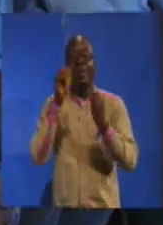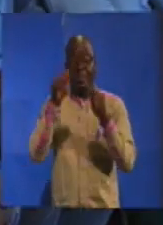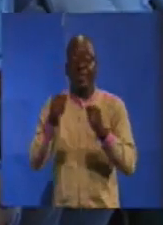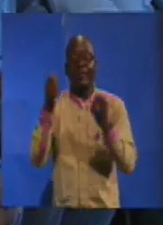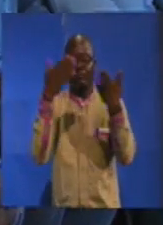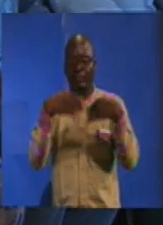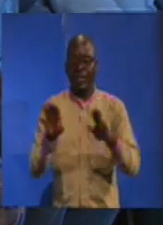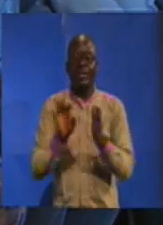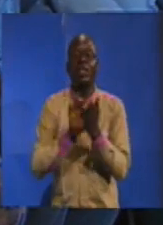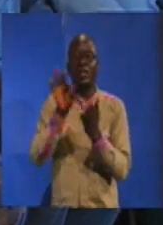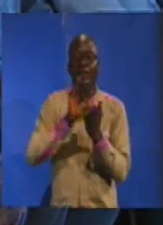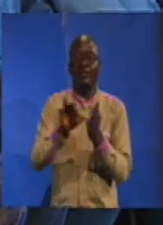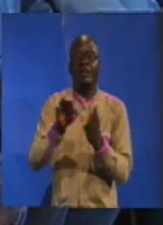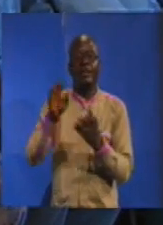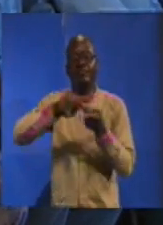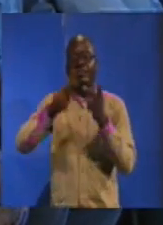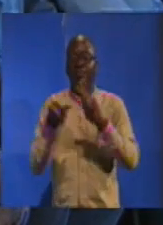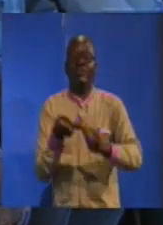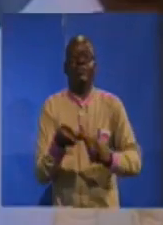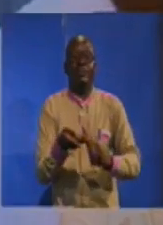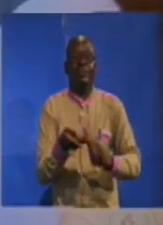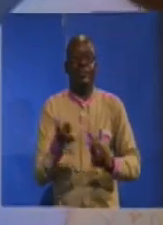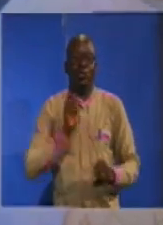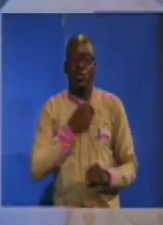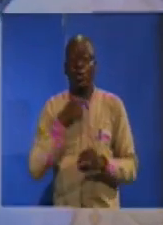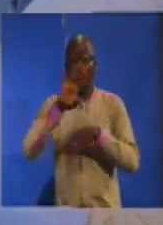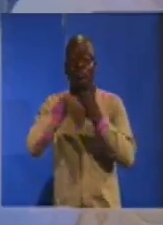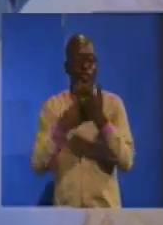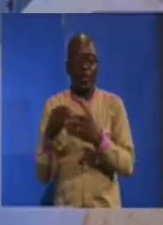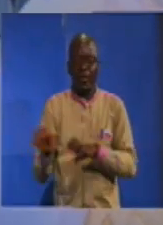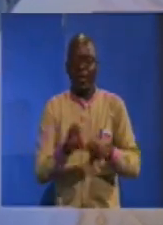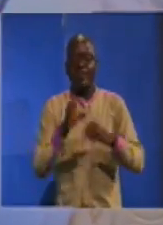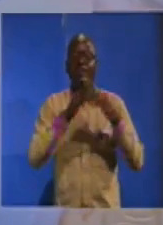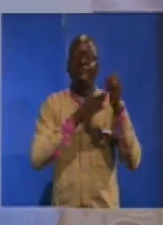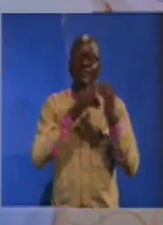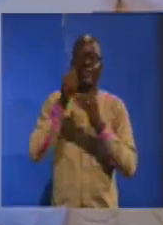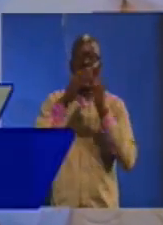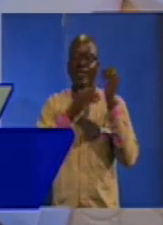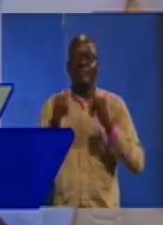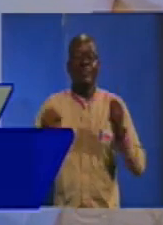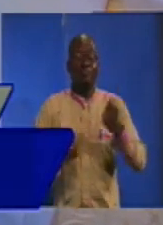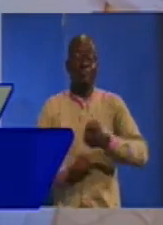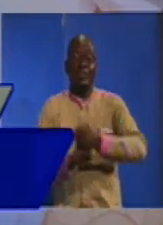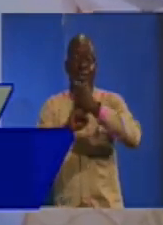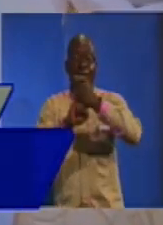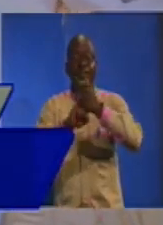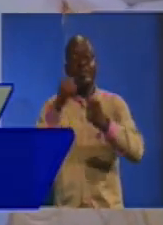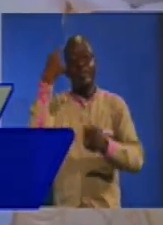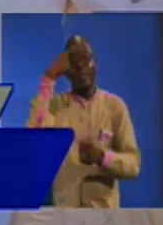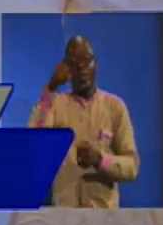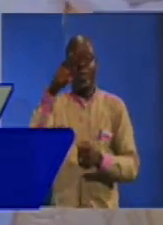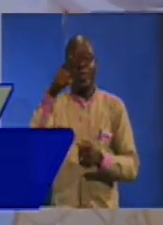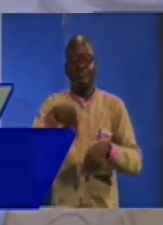déjà compter sur les partenaires. Nous allons tout faire pour reconstruire la sécurité,